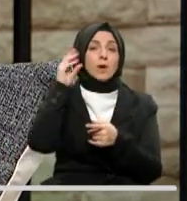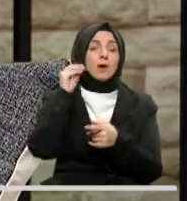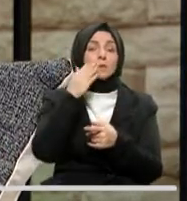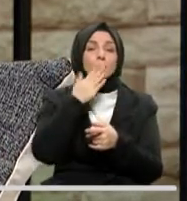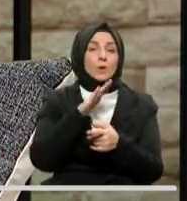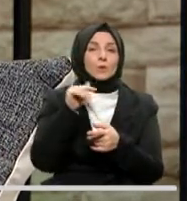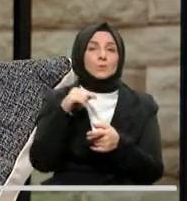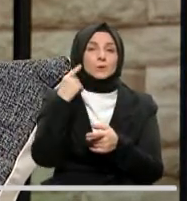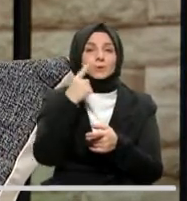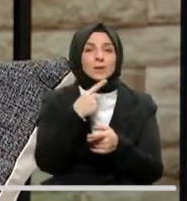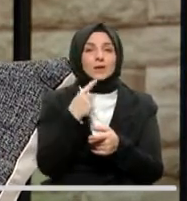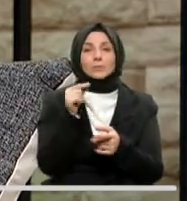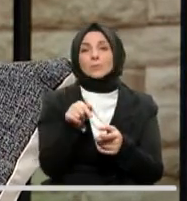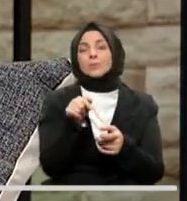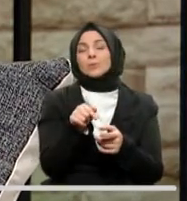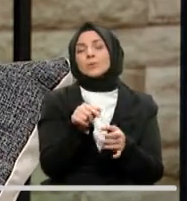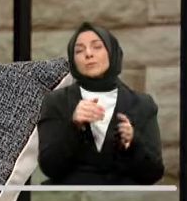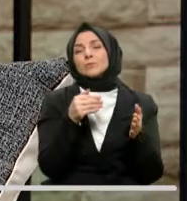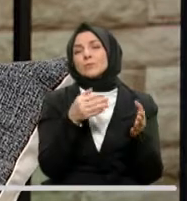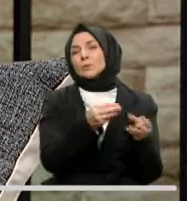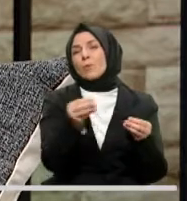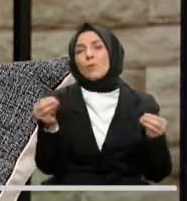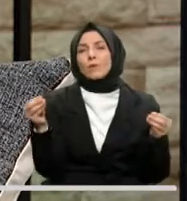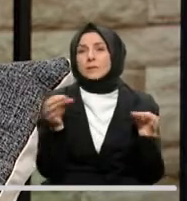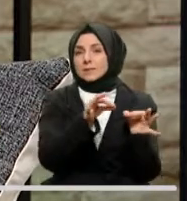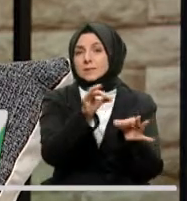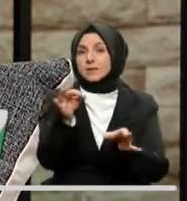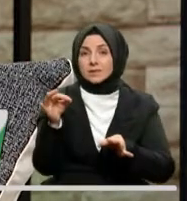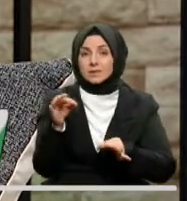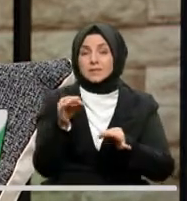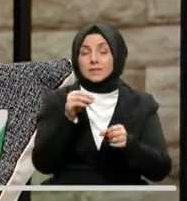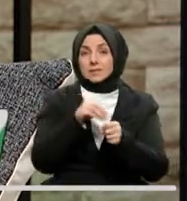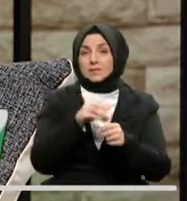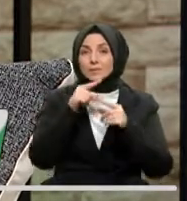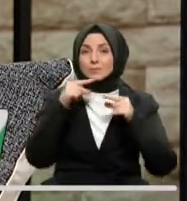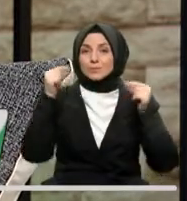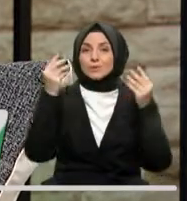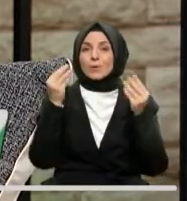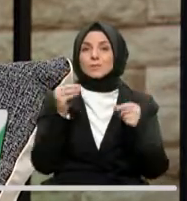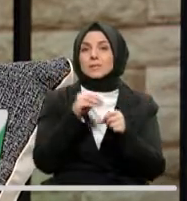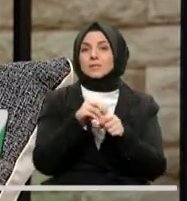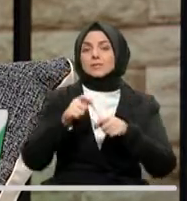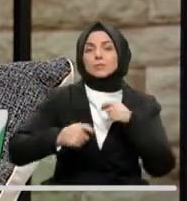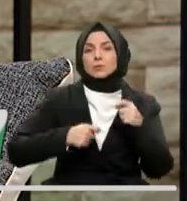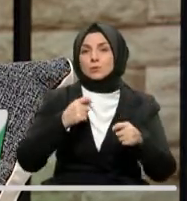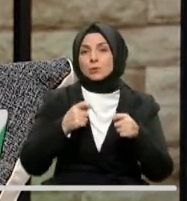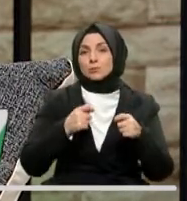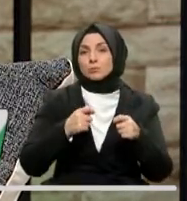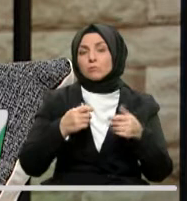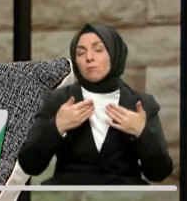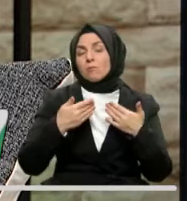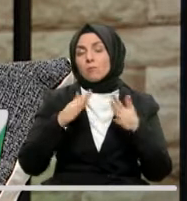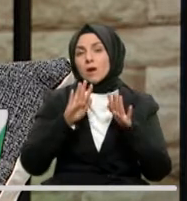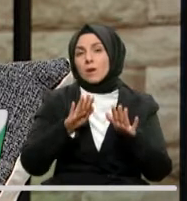bu kadar insanların işte mutlu olması için uğraşıyorum bu kadar fedakarlık daha yapıyorum herkesi çok seviyorum Neden kimse bana aynı